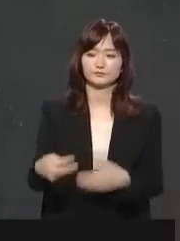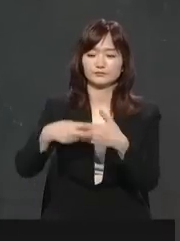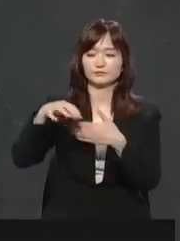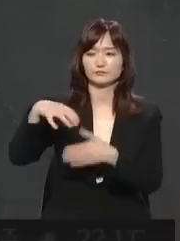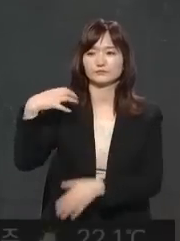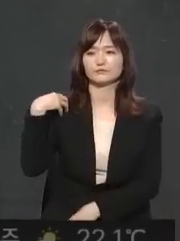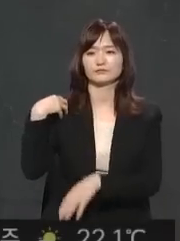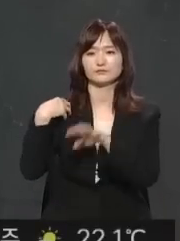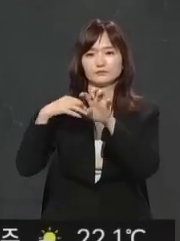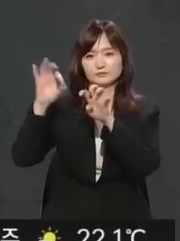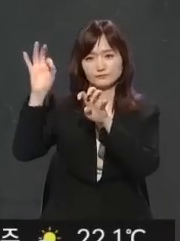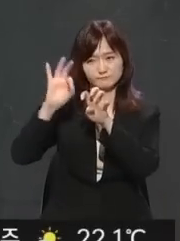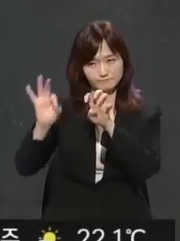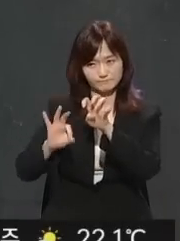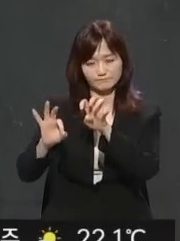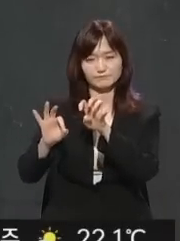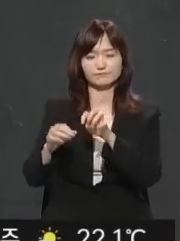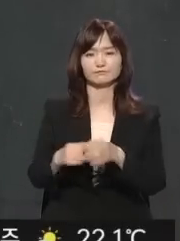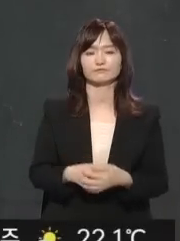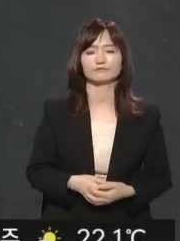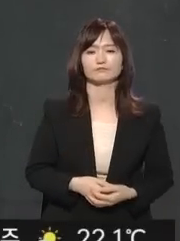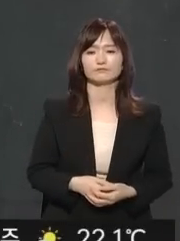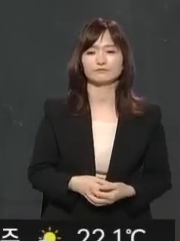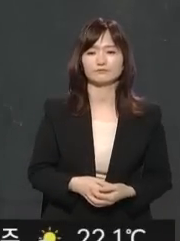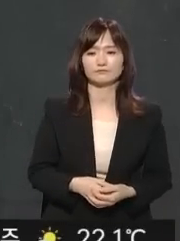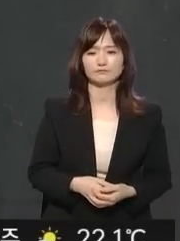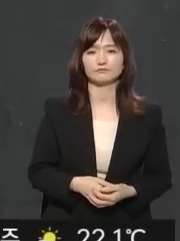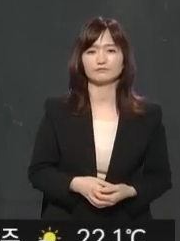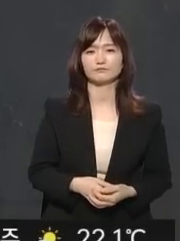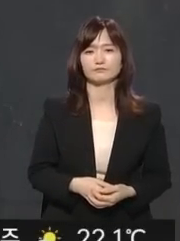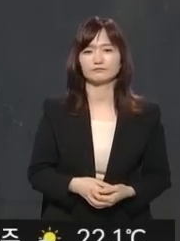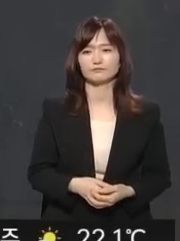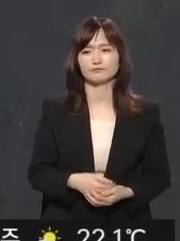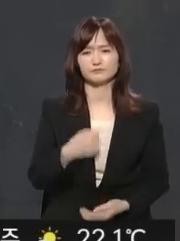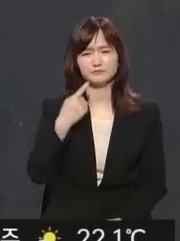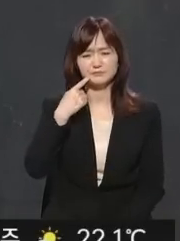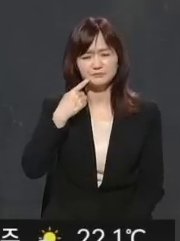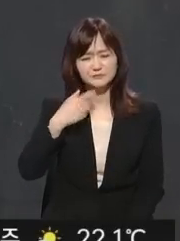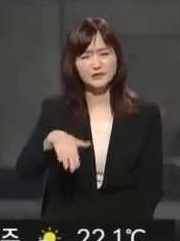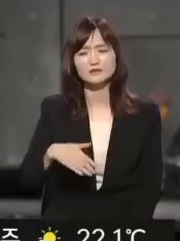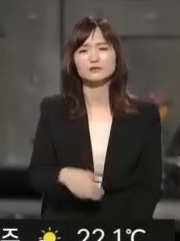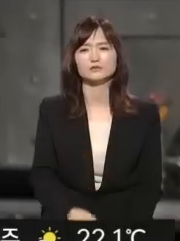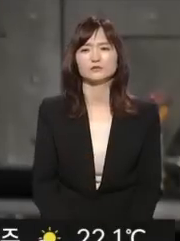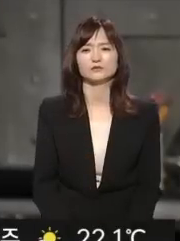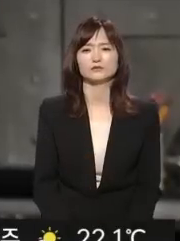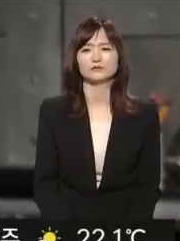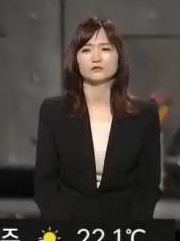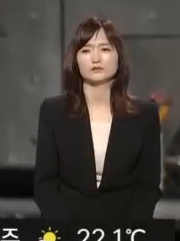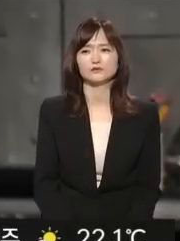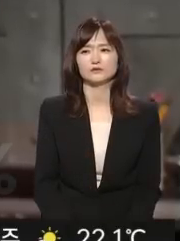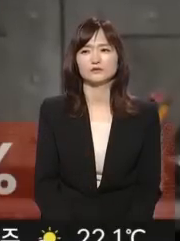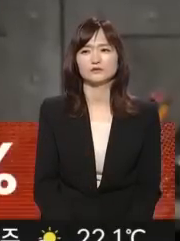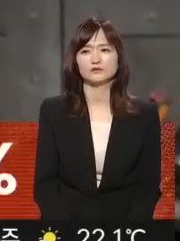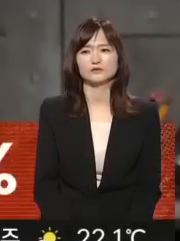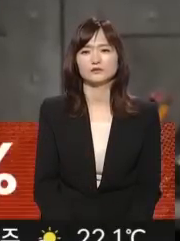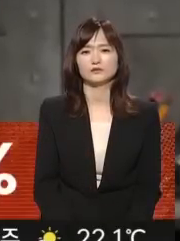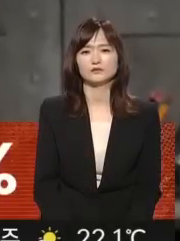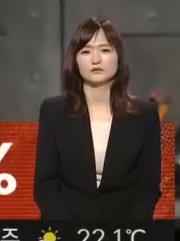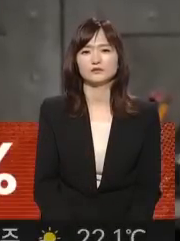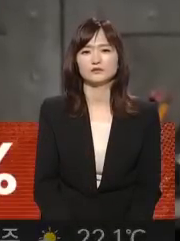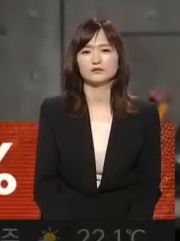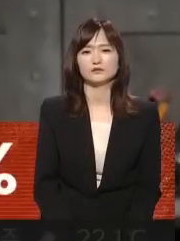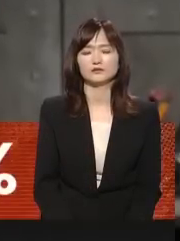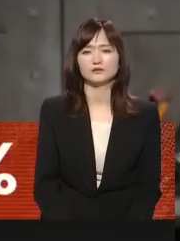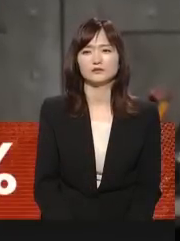병원 책임 40% 자 수녀님이 뭐 마무리 해주시죠 사실 아쉽죠 사실 어떻게 보면이 정도 상황이면